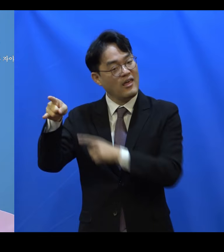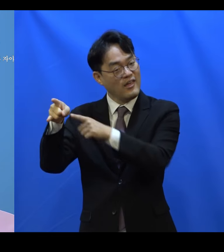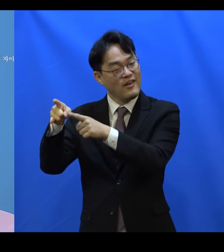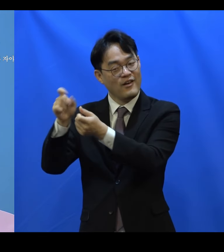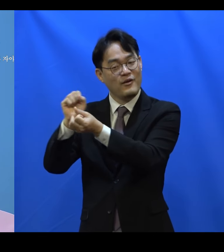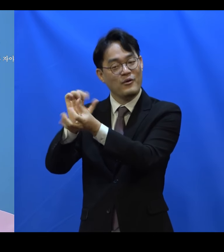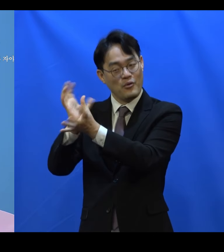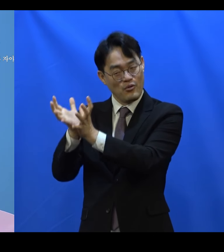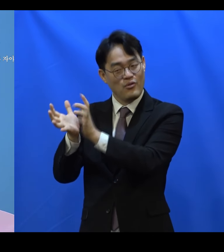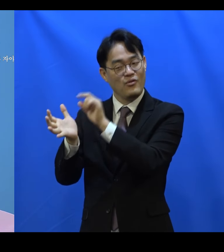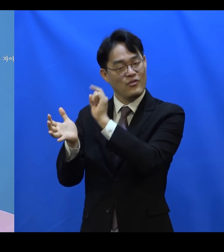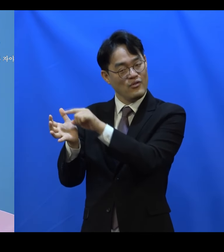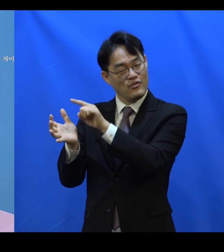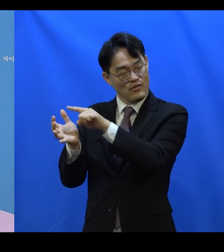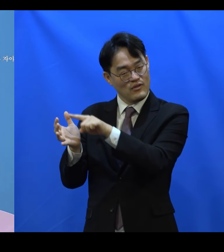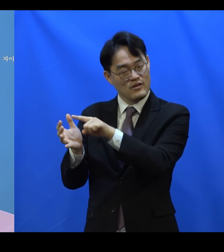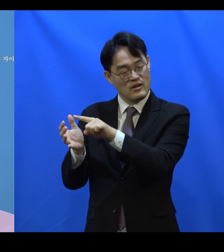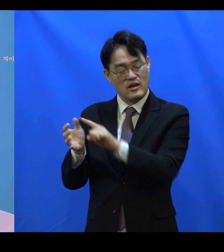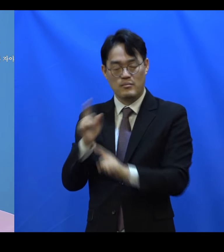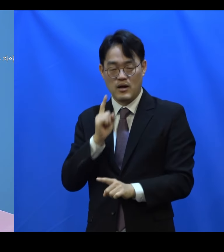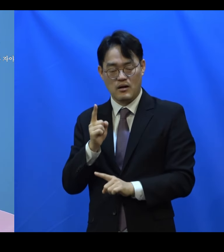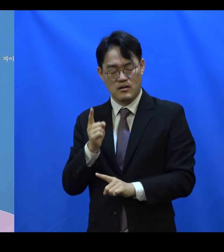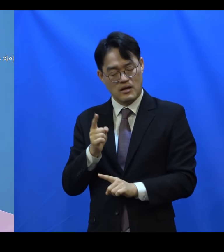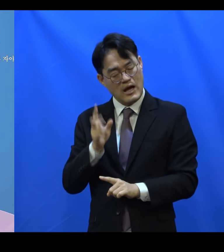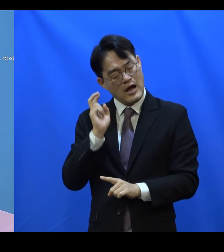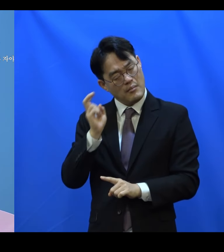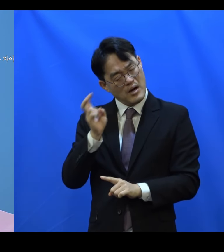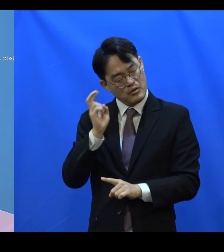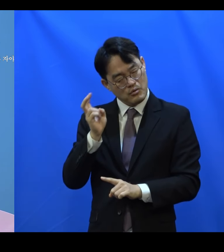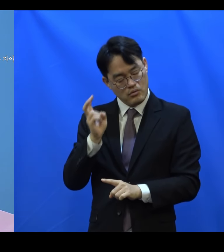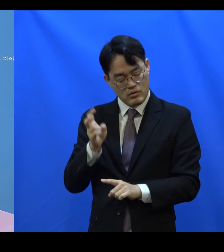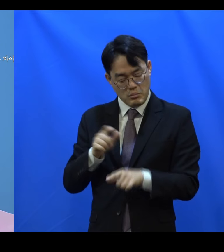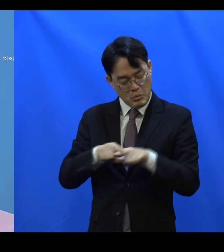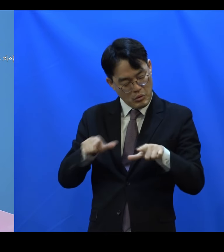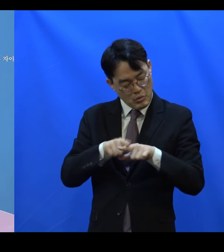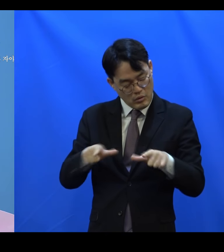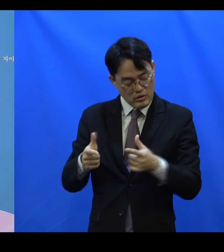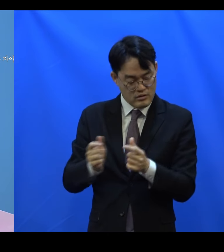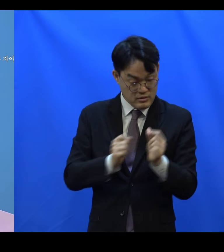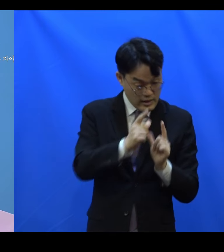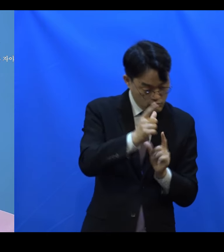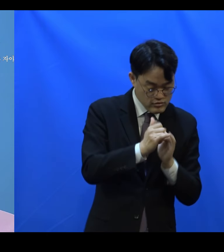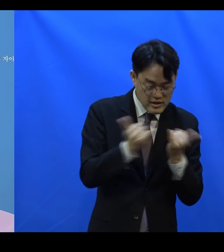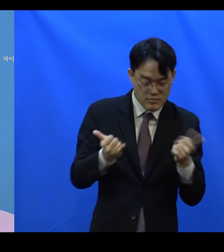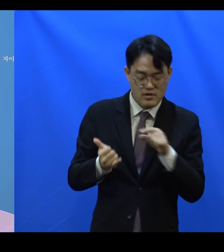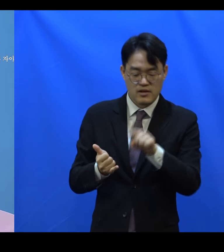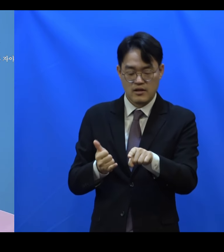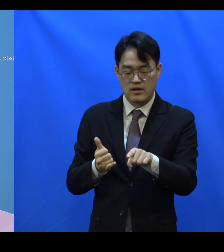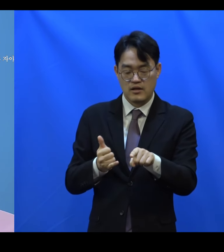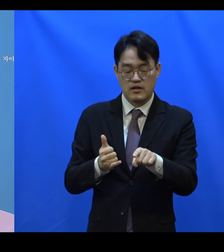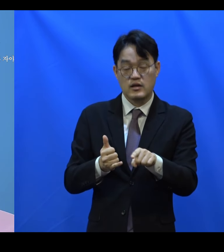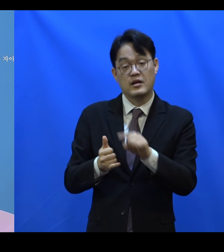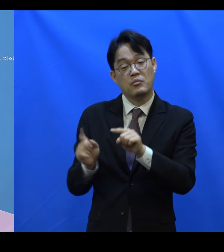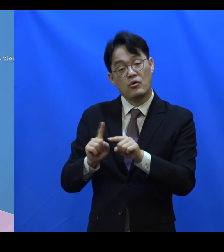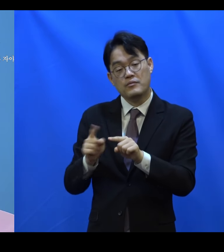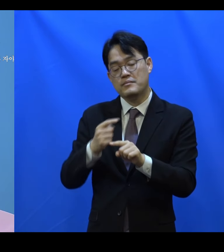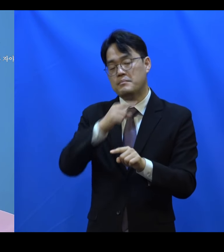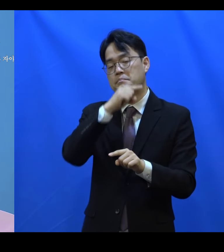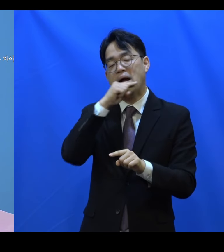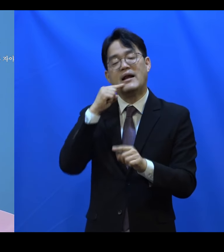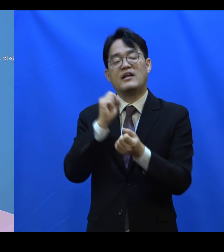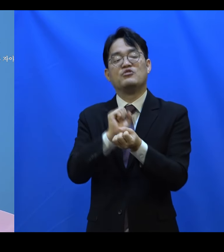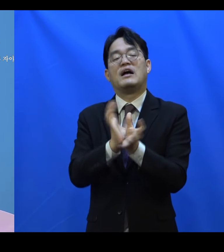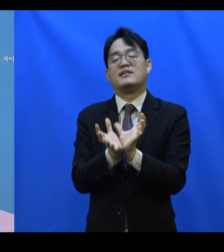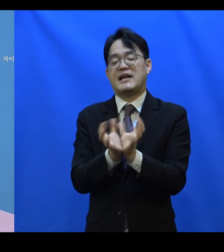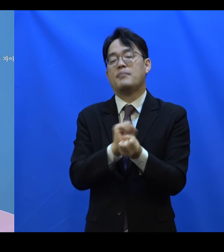여기서는 일반적으로 샤론의 장미라고 하는 것이 더 의미가 있습니다. 여기 샤론의 장미라는